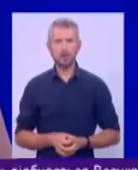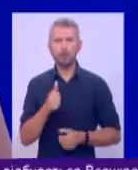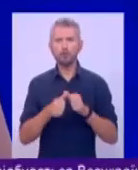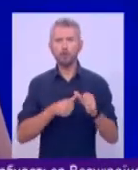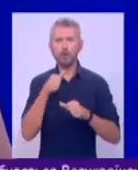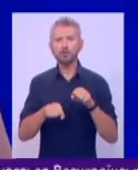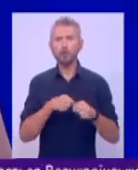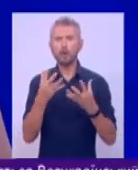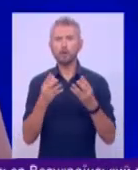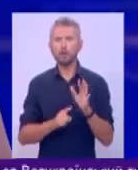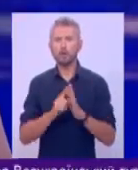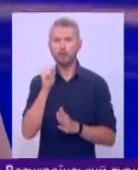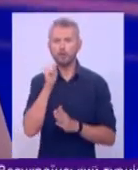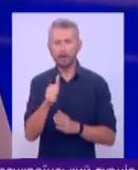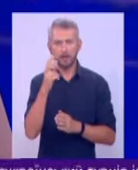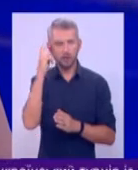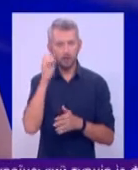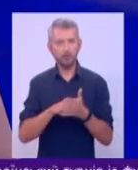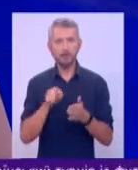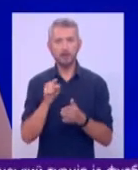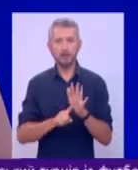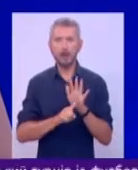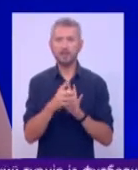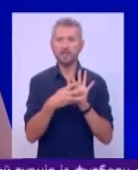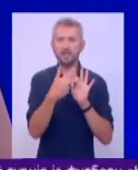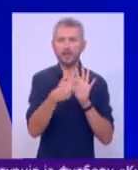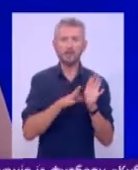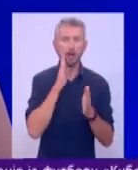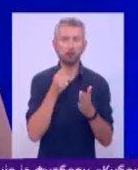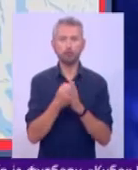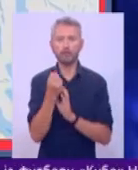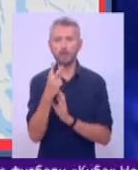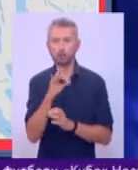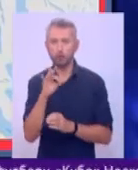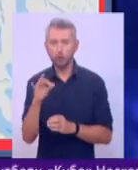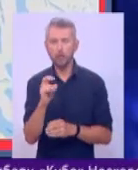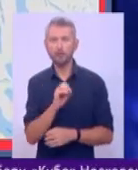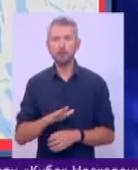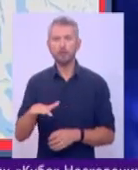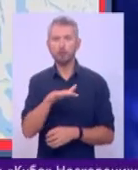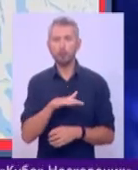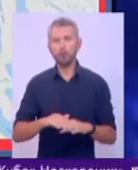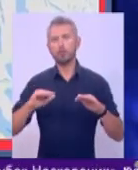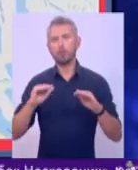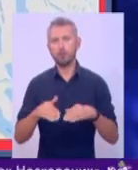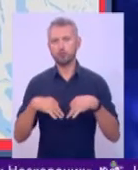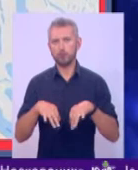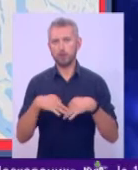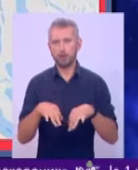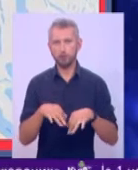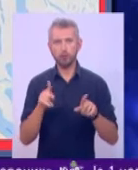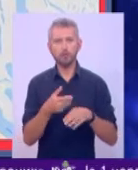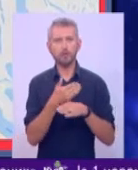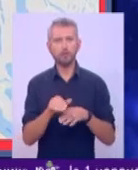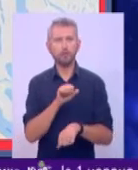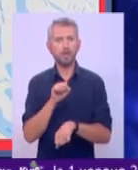Щорічний велодень стартує завтра у столиці. Через це з опів на 10 ранку і до 12 години на Європейській площі обмежать рух транспорту. Також